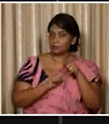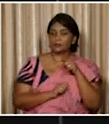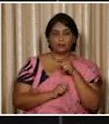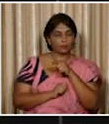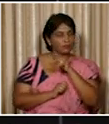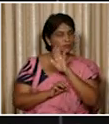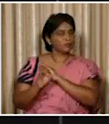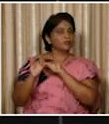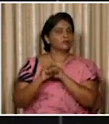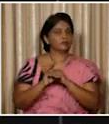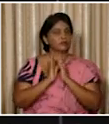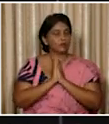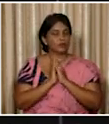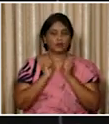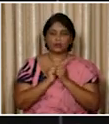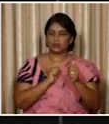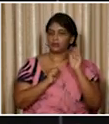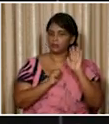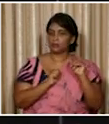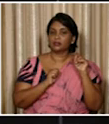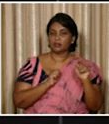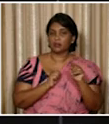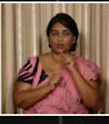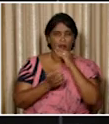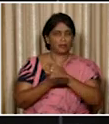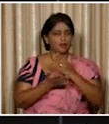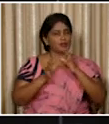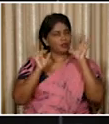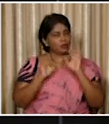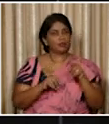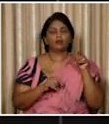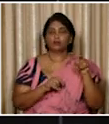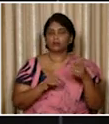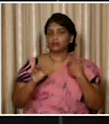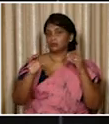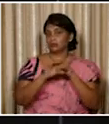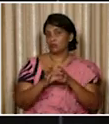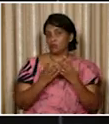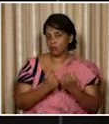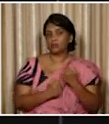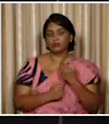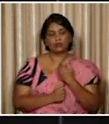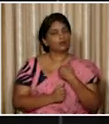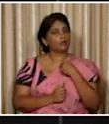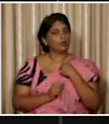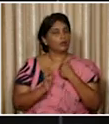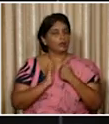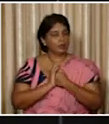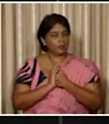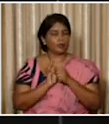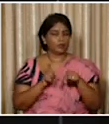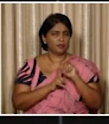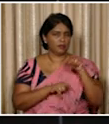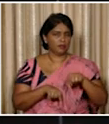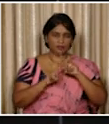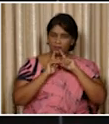முறைகளை மேற்கொள்ளவும் எந்த தடையும் இருக்கக்கூடாது என்பதைத்தான் நான் இந்த உயர்ந்த சபையினூடாக இந்த நாட்டினுடைய ஜனாதிபதி தொல்பொருள்